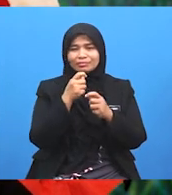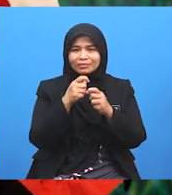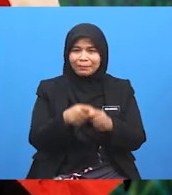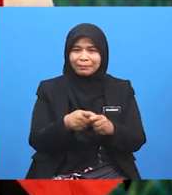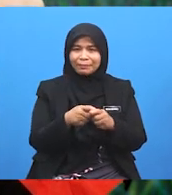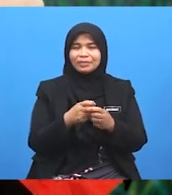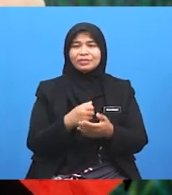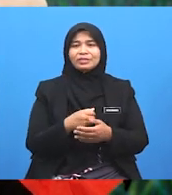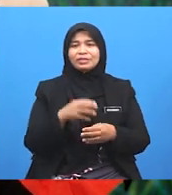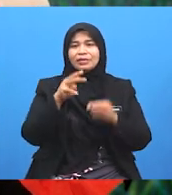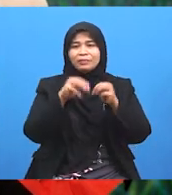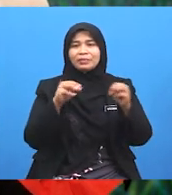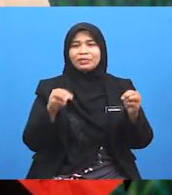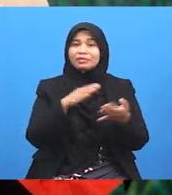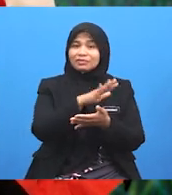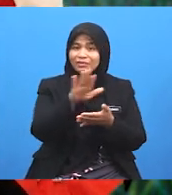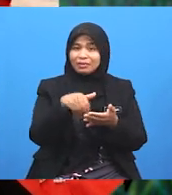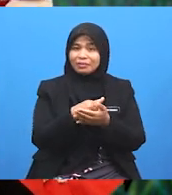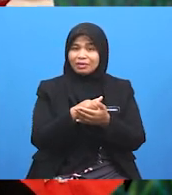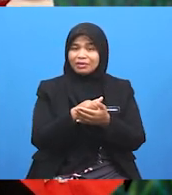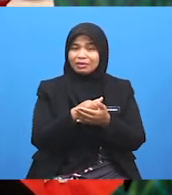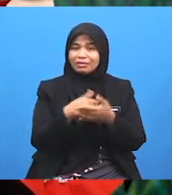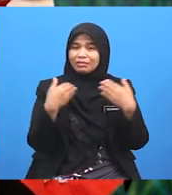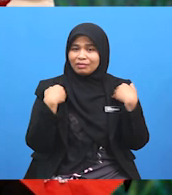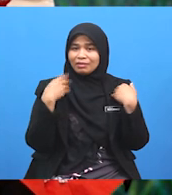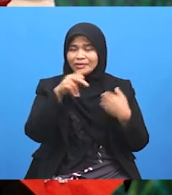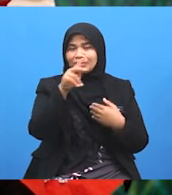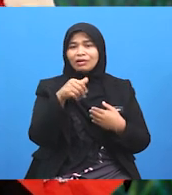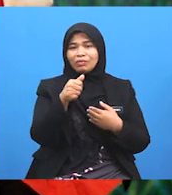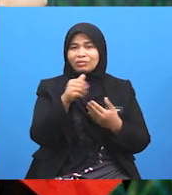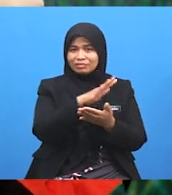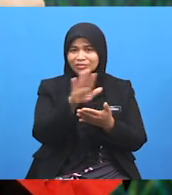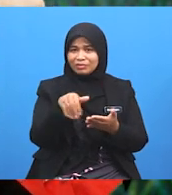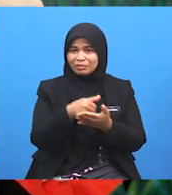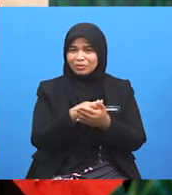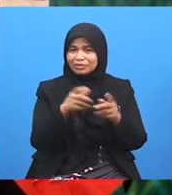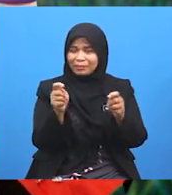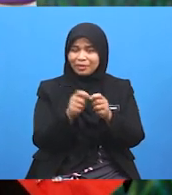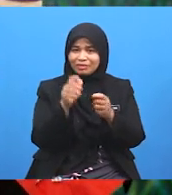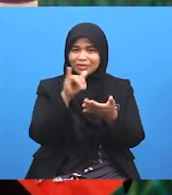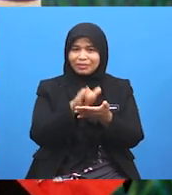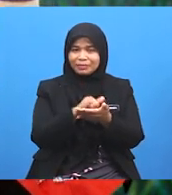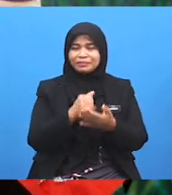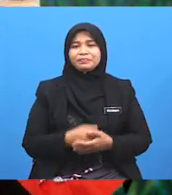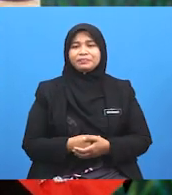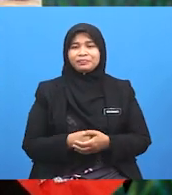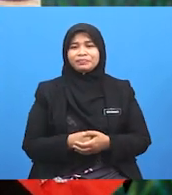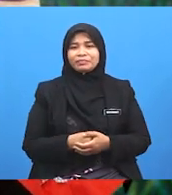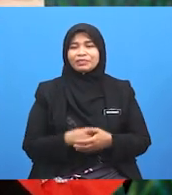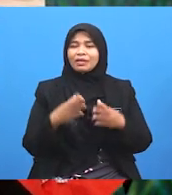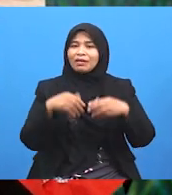Mira. Murid sekalian, adakah anda semua berkelakuan begitu? Oh, ya